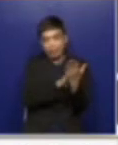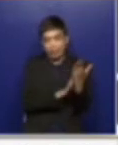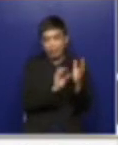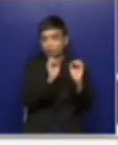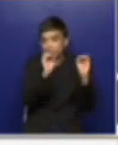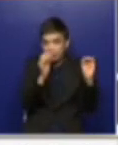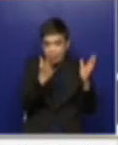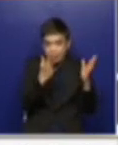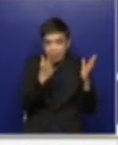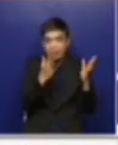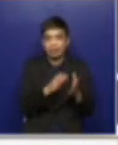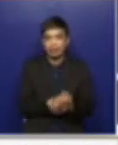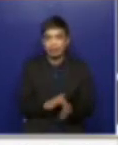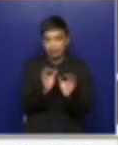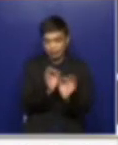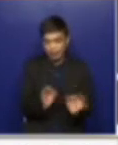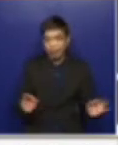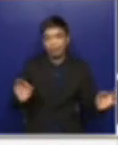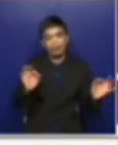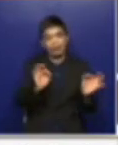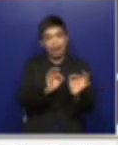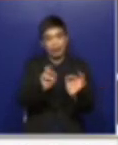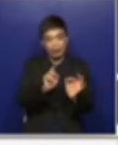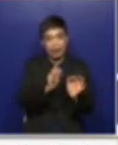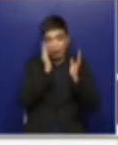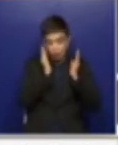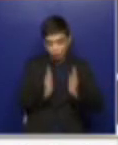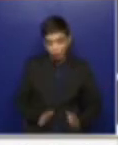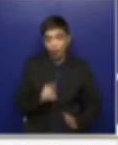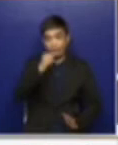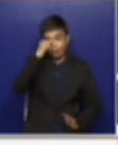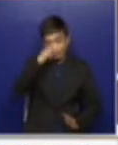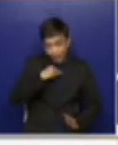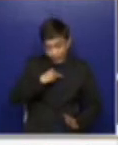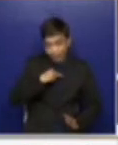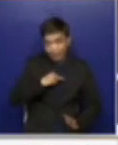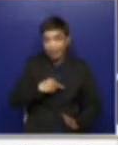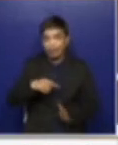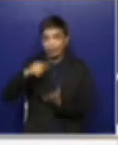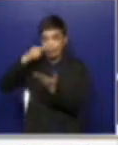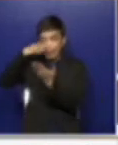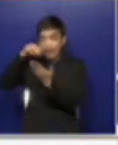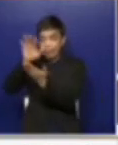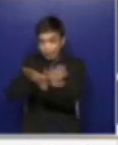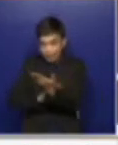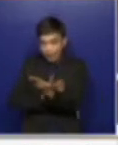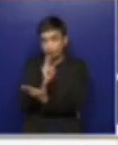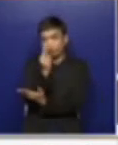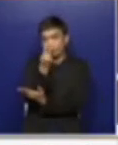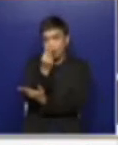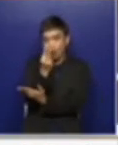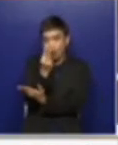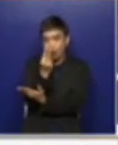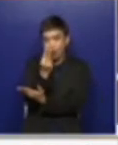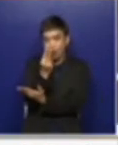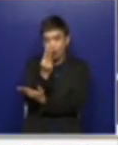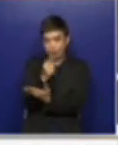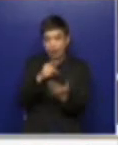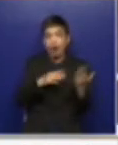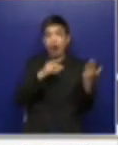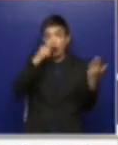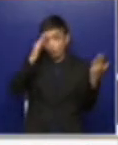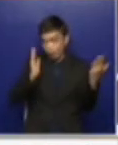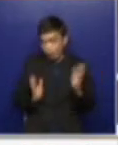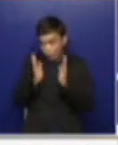ราะนั้นส่วนสำคัญที่สุดสองส่วนก็คือคนไทยและแผ่นดินไทยคนไทยต้องอยู่ในแผ่นดินไท